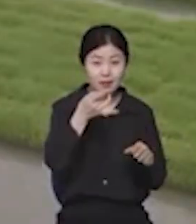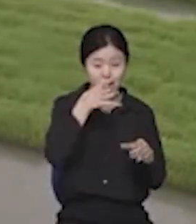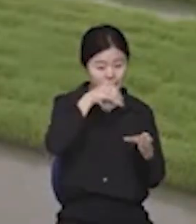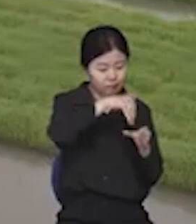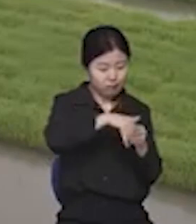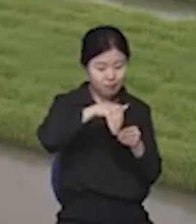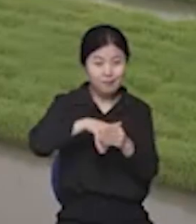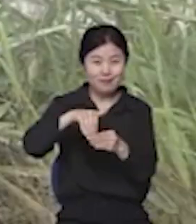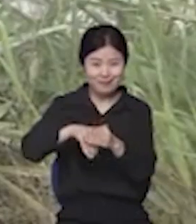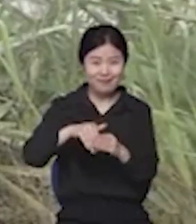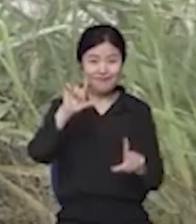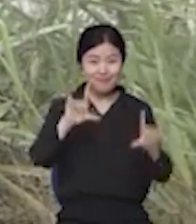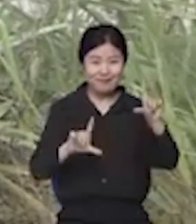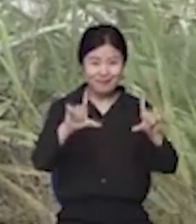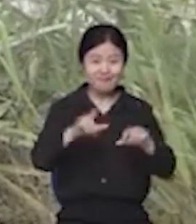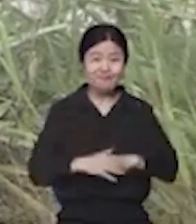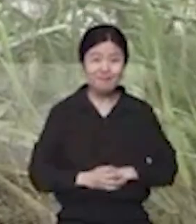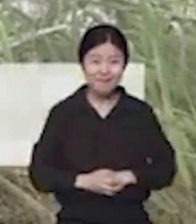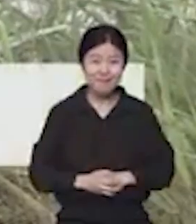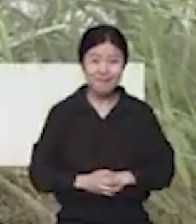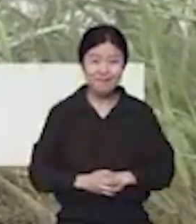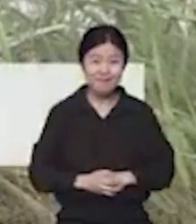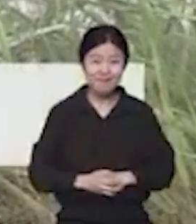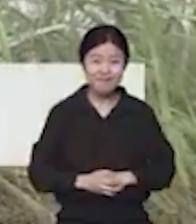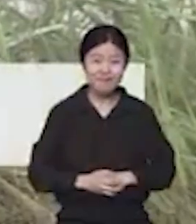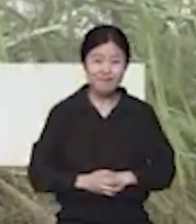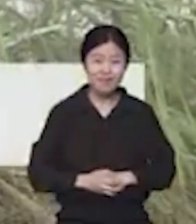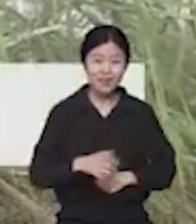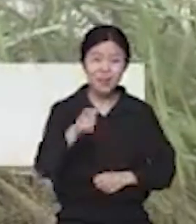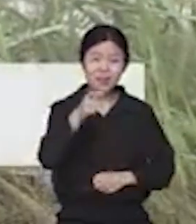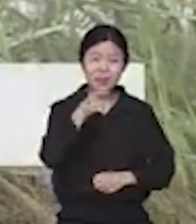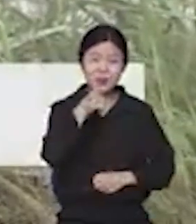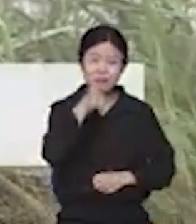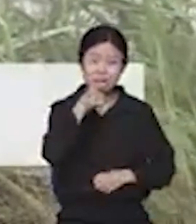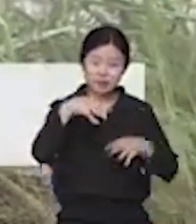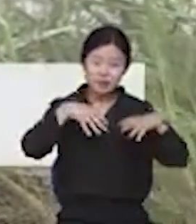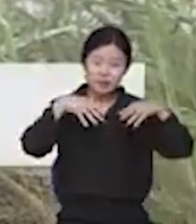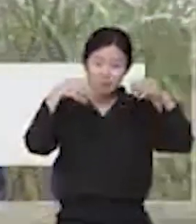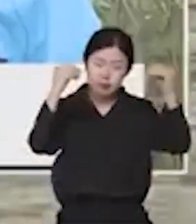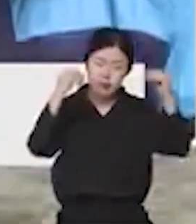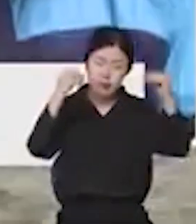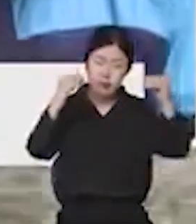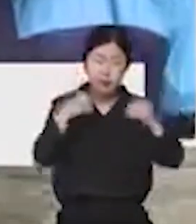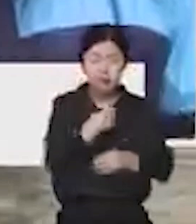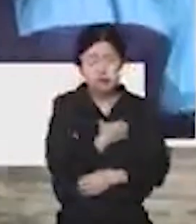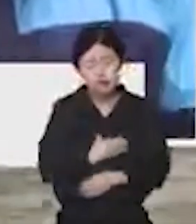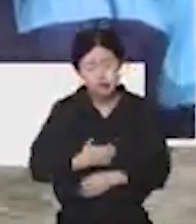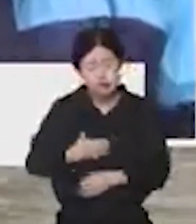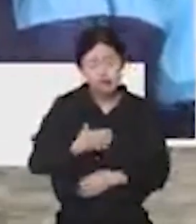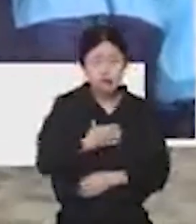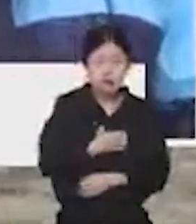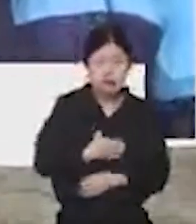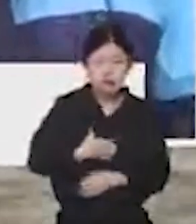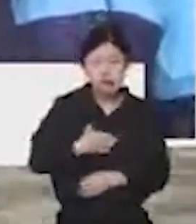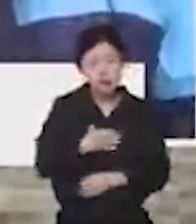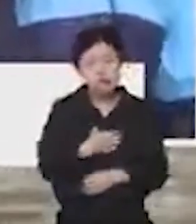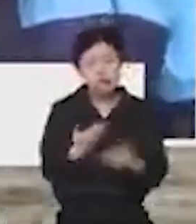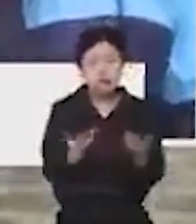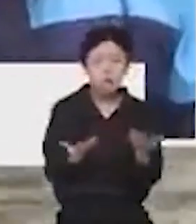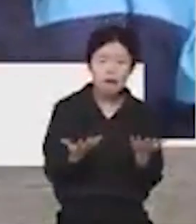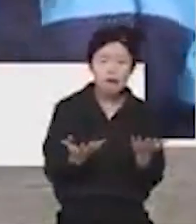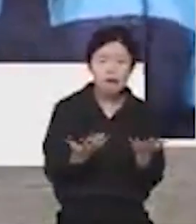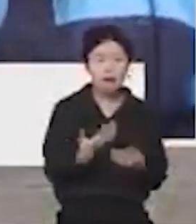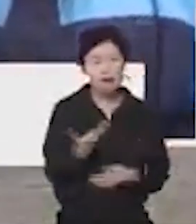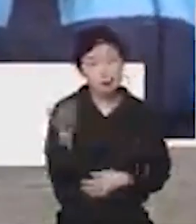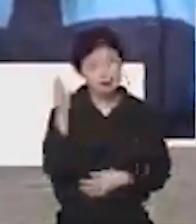여념이 없습니다. 비가 안 와서 여러모로 고통을 받고 농사의 일에도 약간 지장이